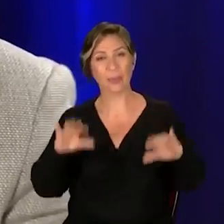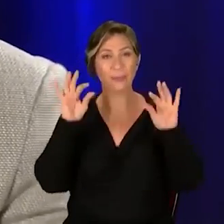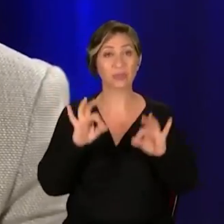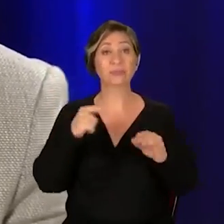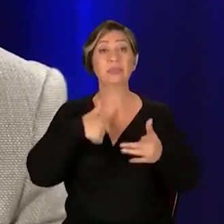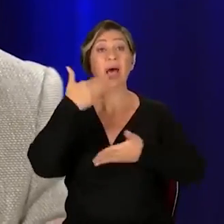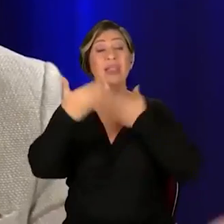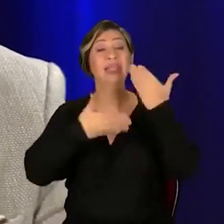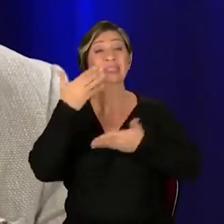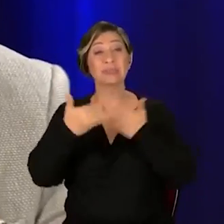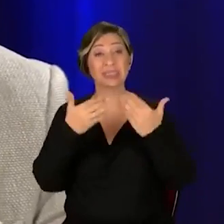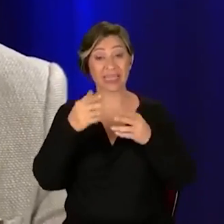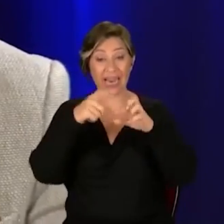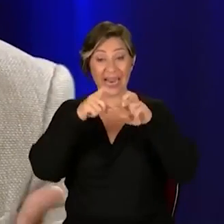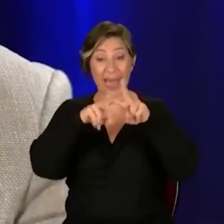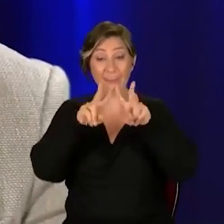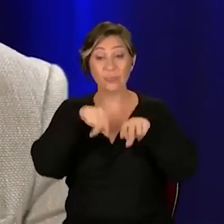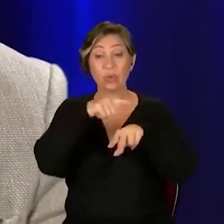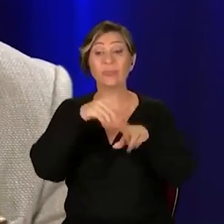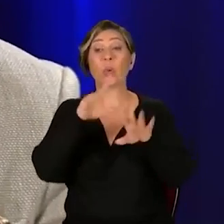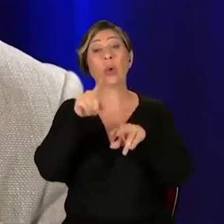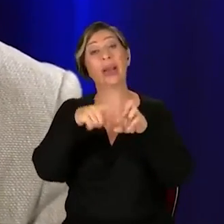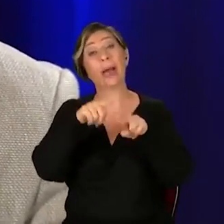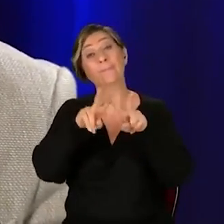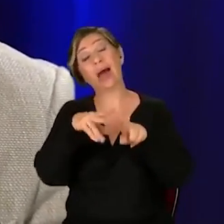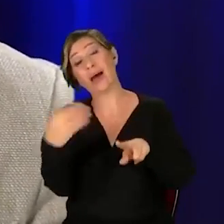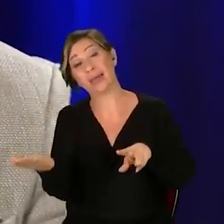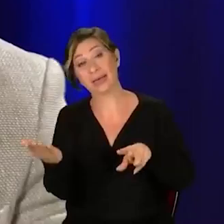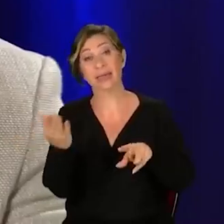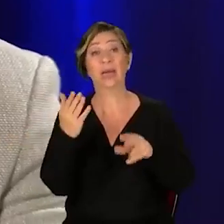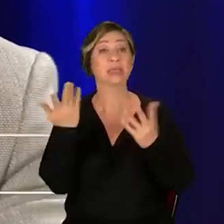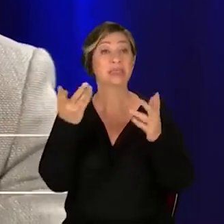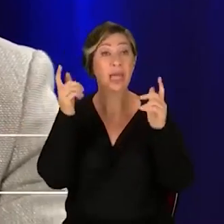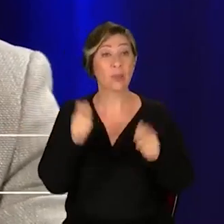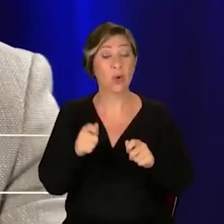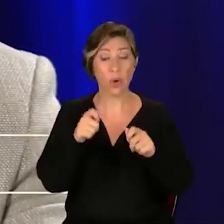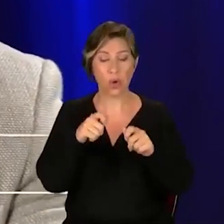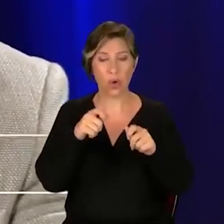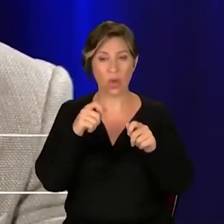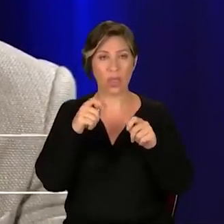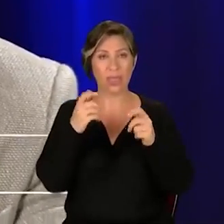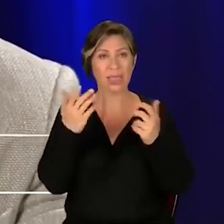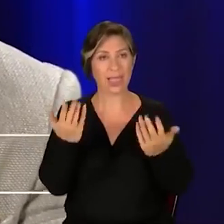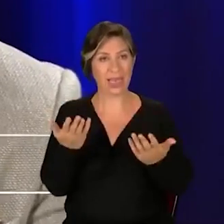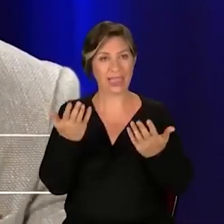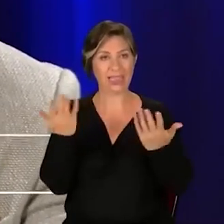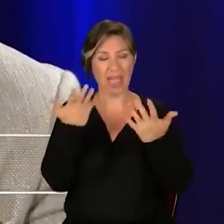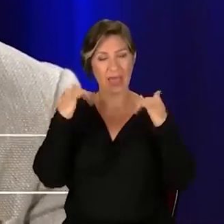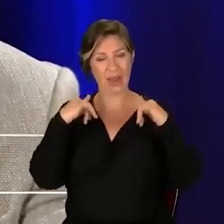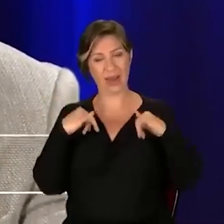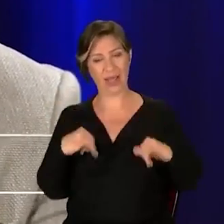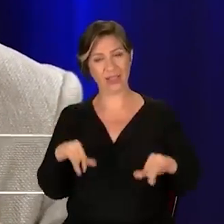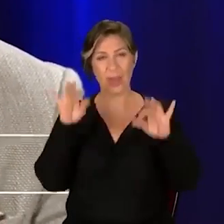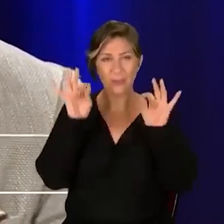Bizim anlattığımız tabii ki REM dönemleri değil. REM ayrı bir şey. Hı hı. Ama işte artık ne yapıyor? Alfa dediğimiz yani hı. daha